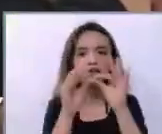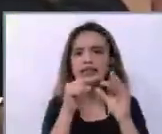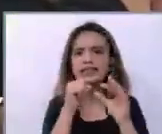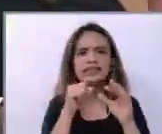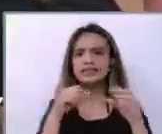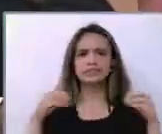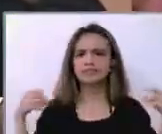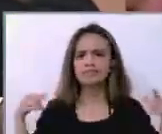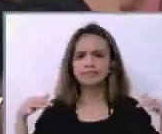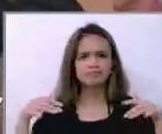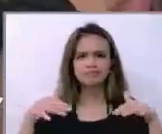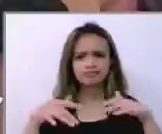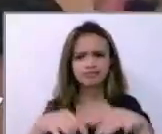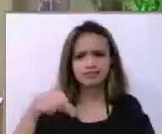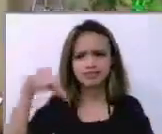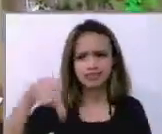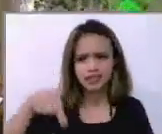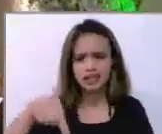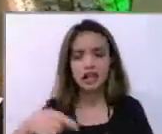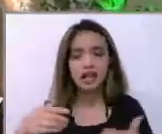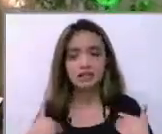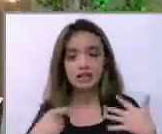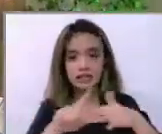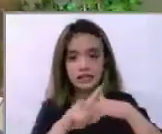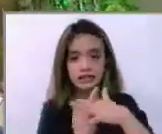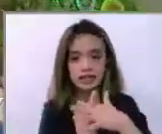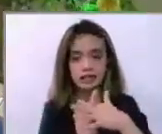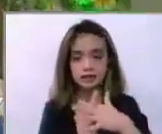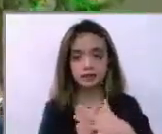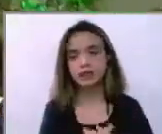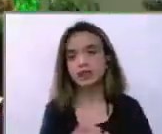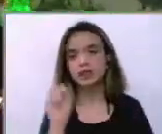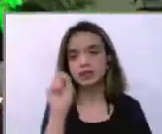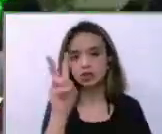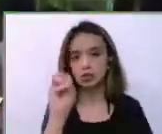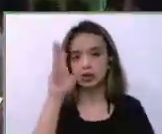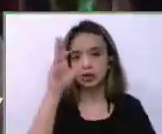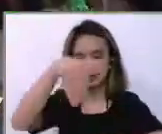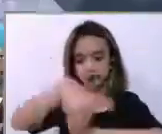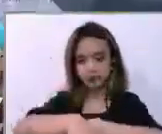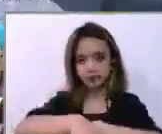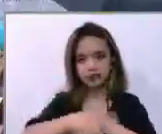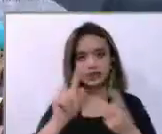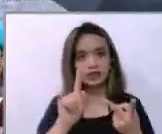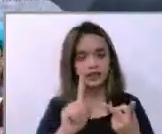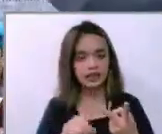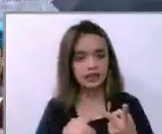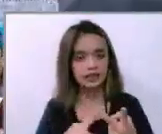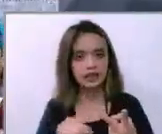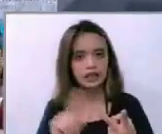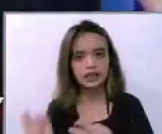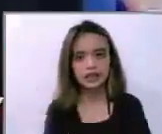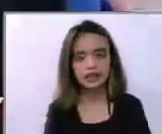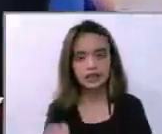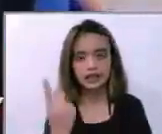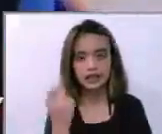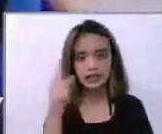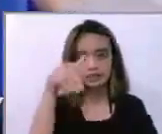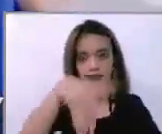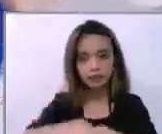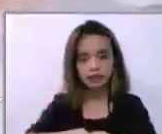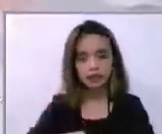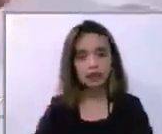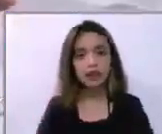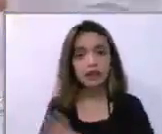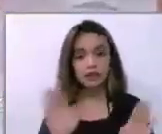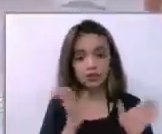Quiapo Church. Mag-uumpisa ito ng alas 12 ng hating gabi hanggang alas 11 ng gabi kinabukasan. Pinaplano ring isara ang mga kalsada sa